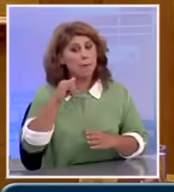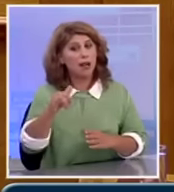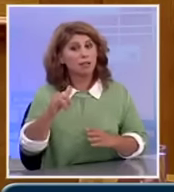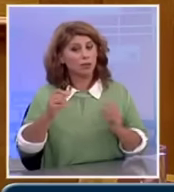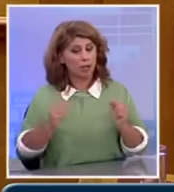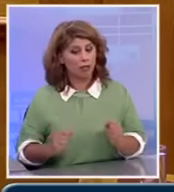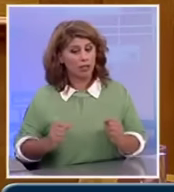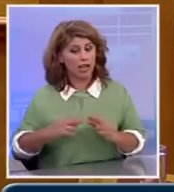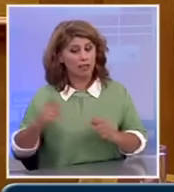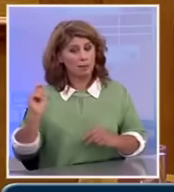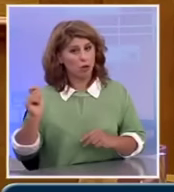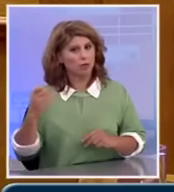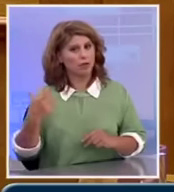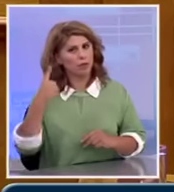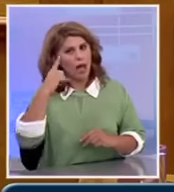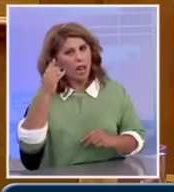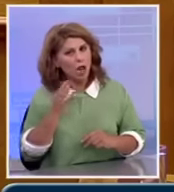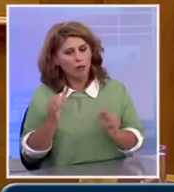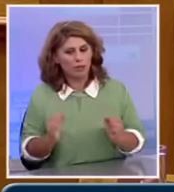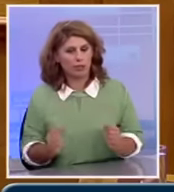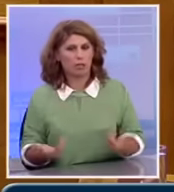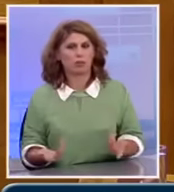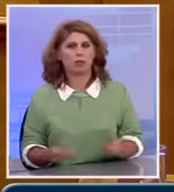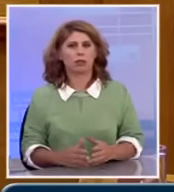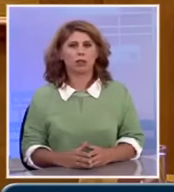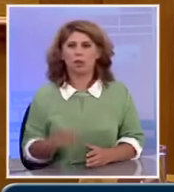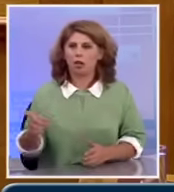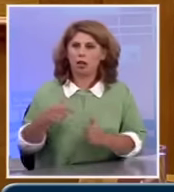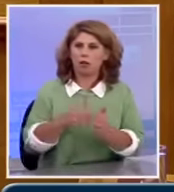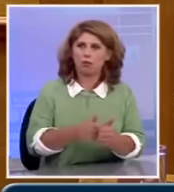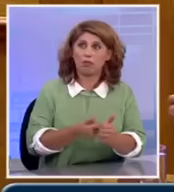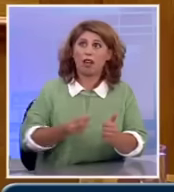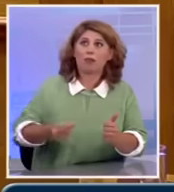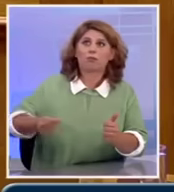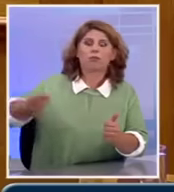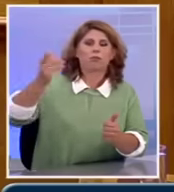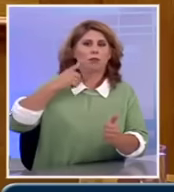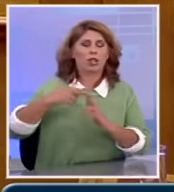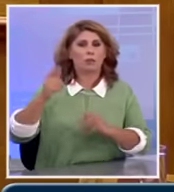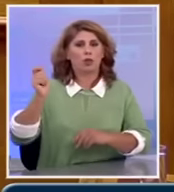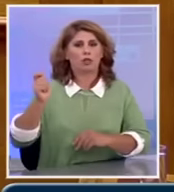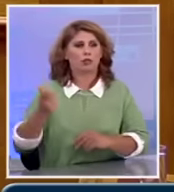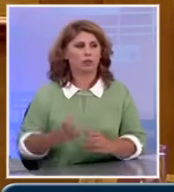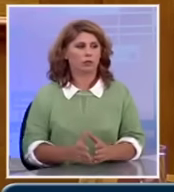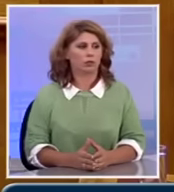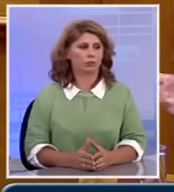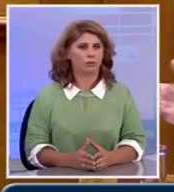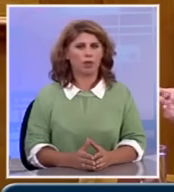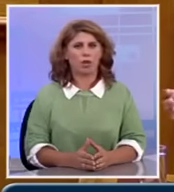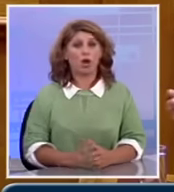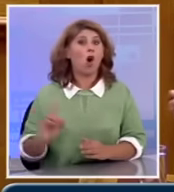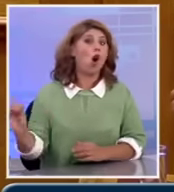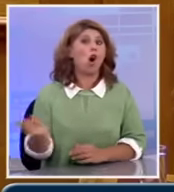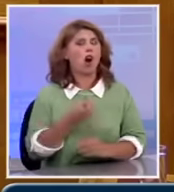έδρανα της αντιπολίτευσης είχε μια λελογισμένη στάση εσείς θα ακολουθείτε μια έξαλλη αντιπολίτευση όλα στραβά τα